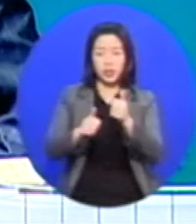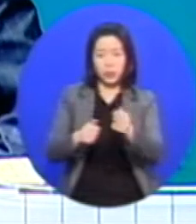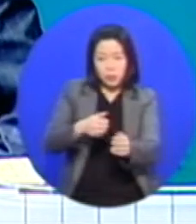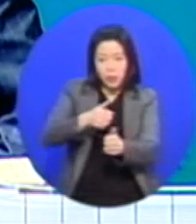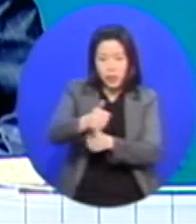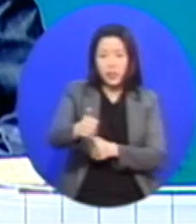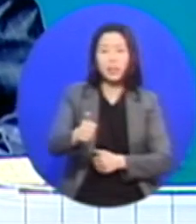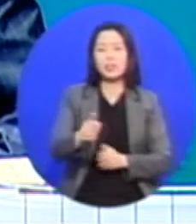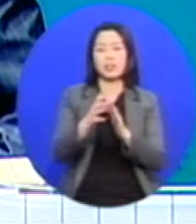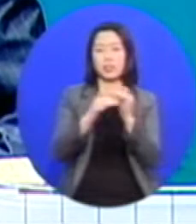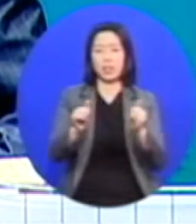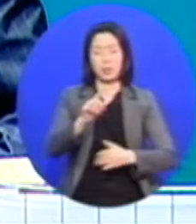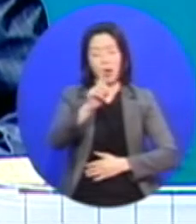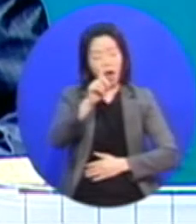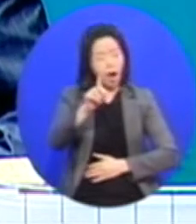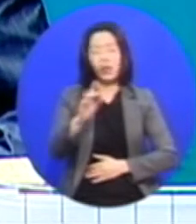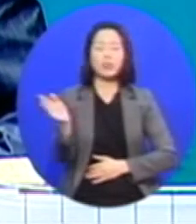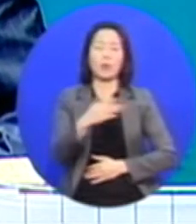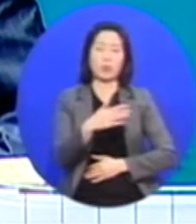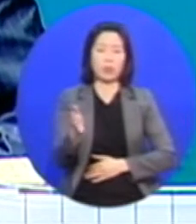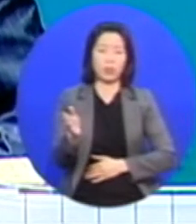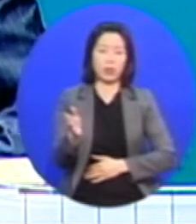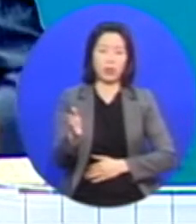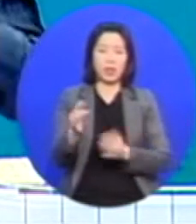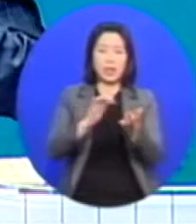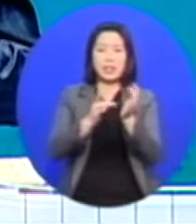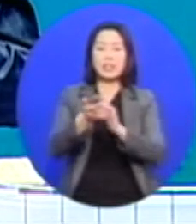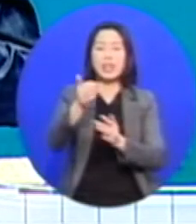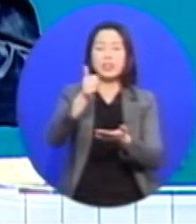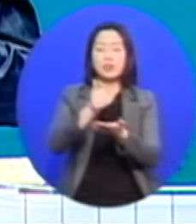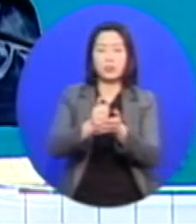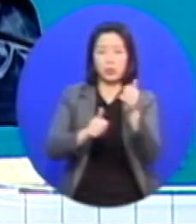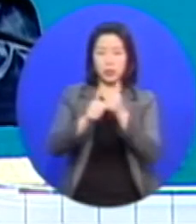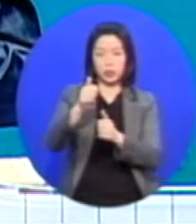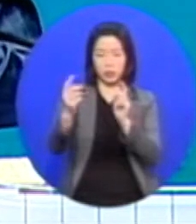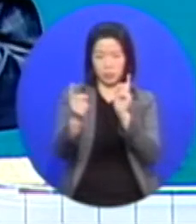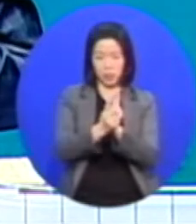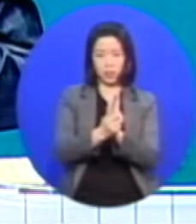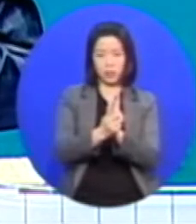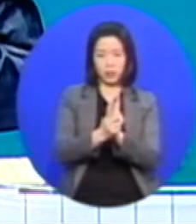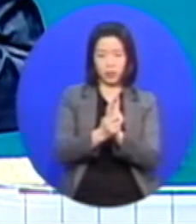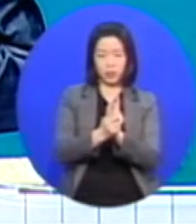사람도 없어요 예수님도 시험을 받으셨어요